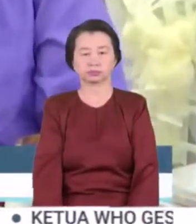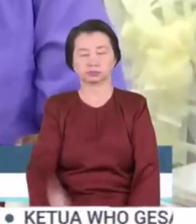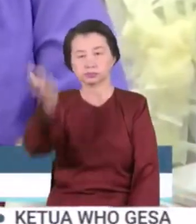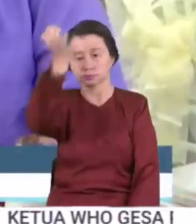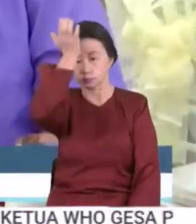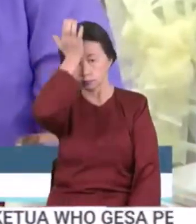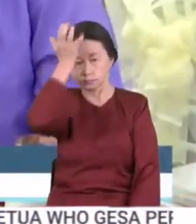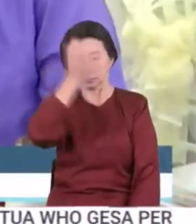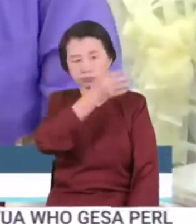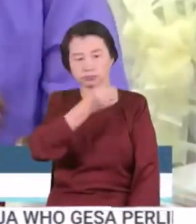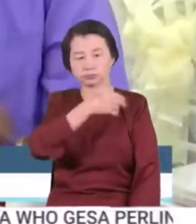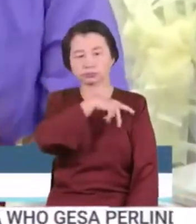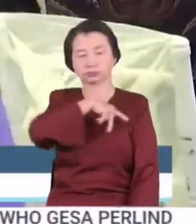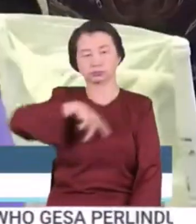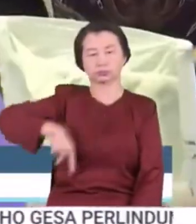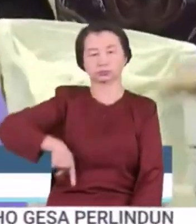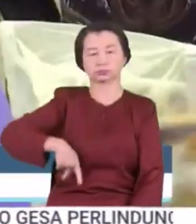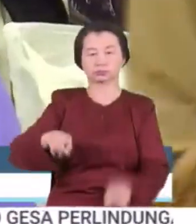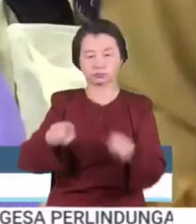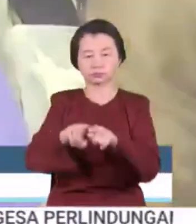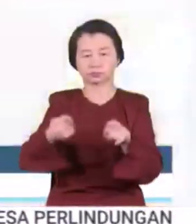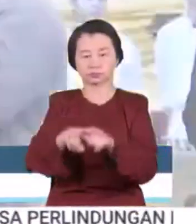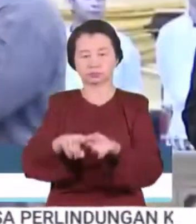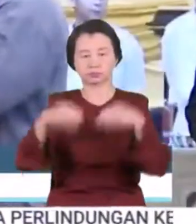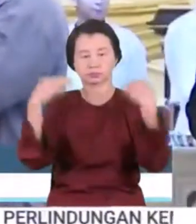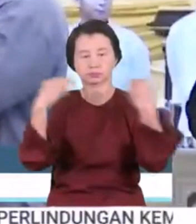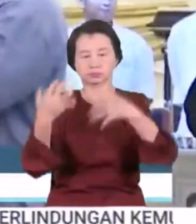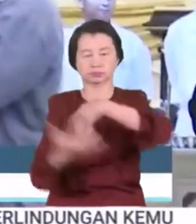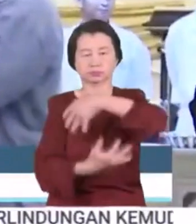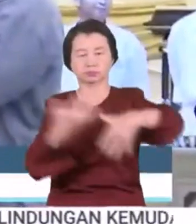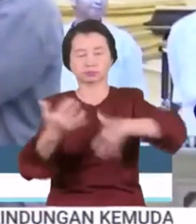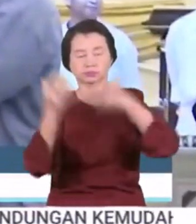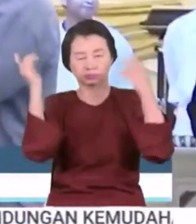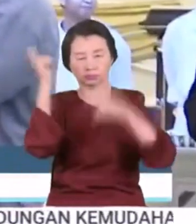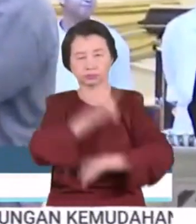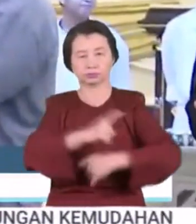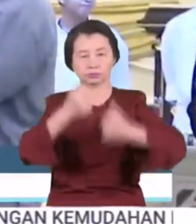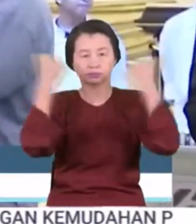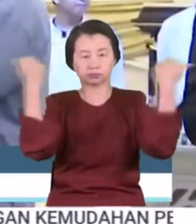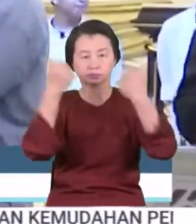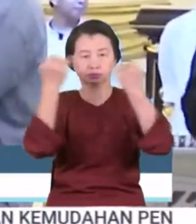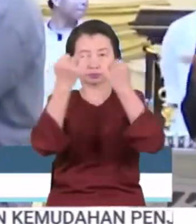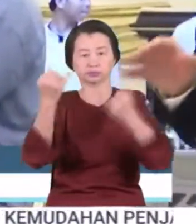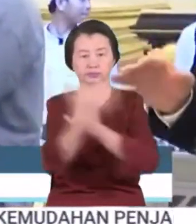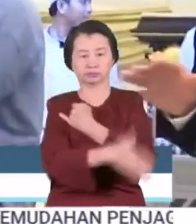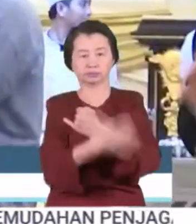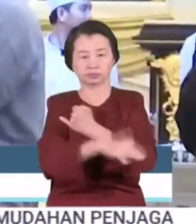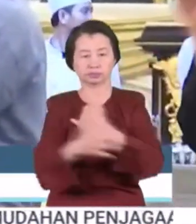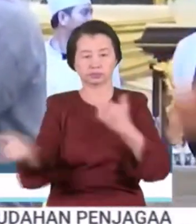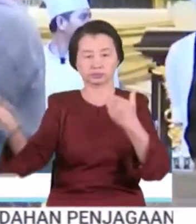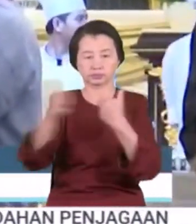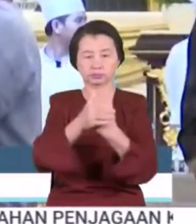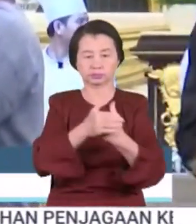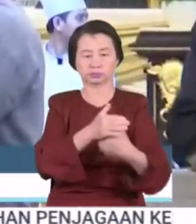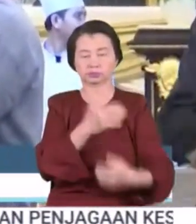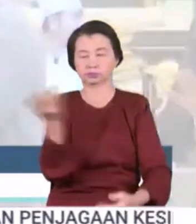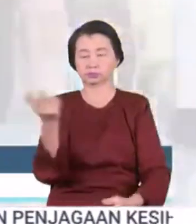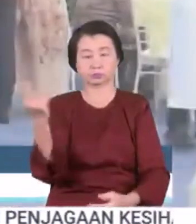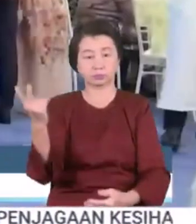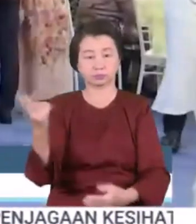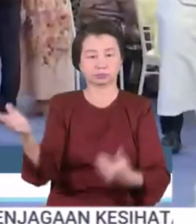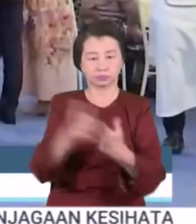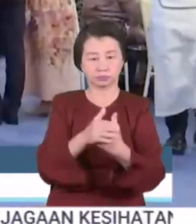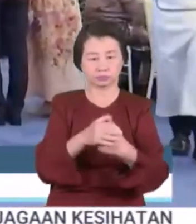Yang di-Pertuan Agong dan Raja Permaisuri Agong turut berkenan ke Majlis Ramah Mesra Hari Raya Aidilfitri di Istana Negara. Ketibaan baginda berdua pada